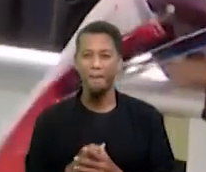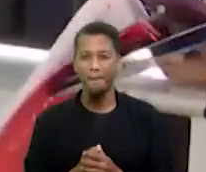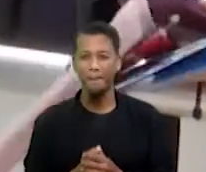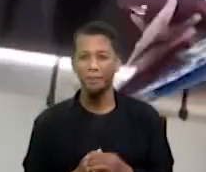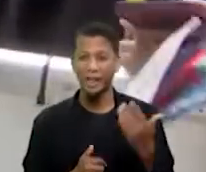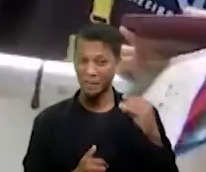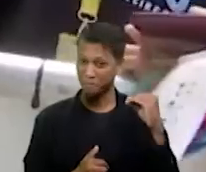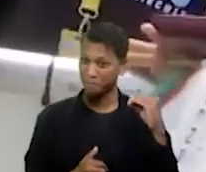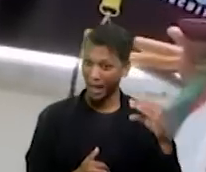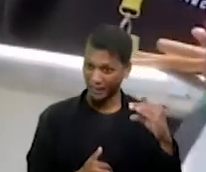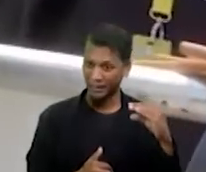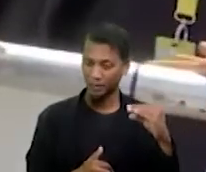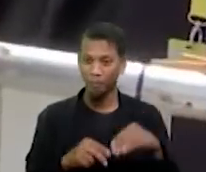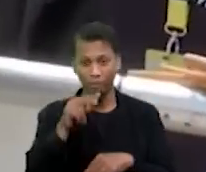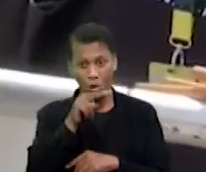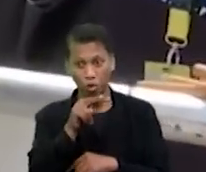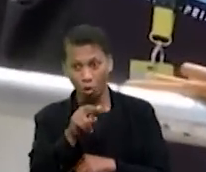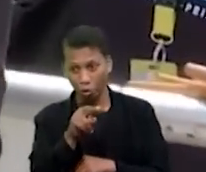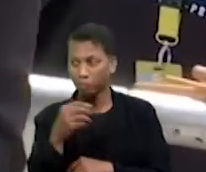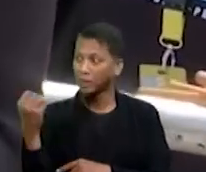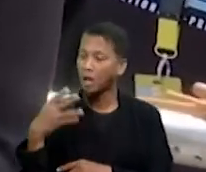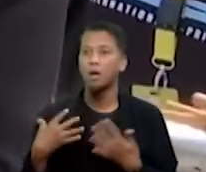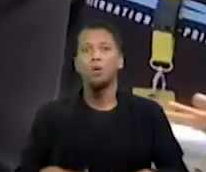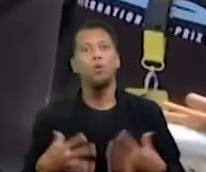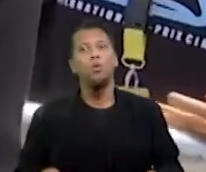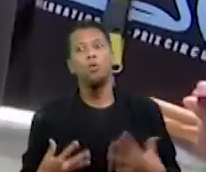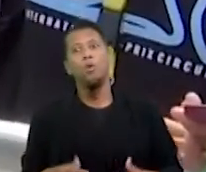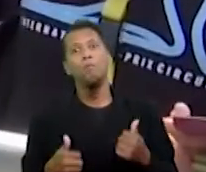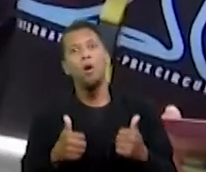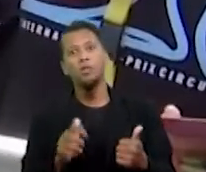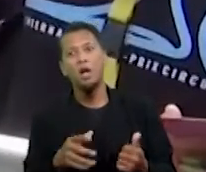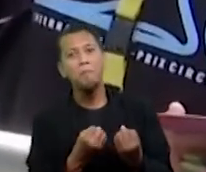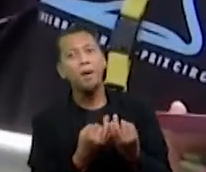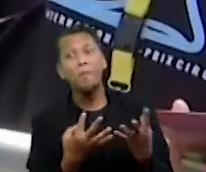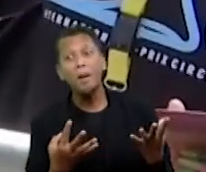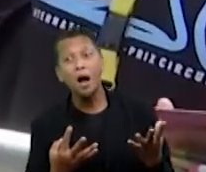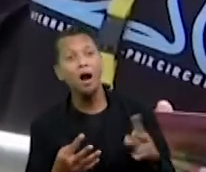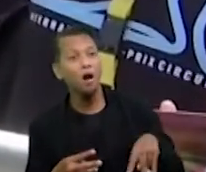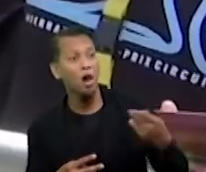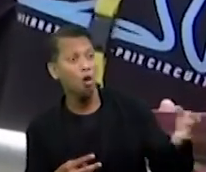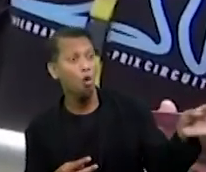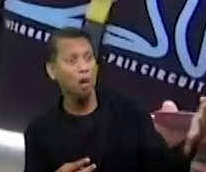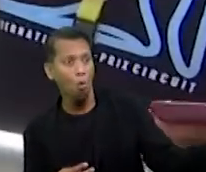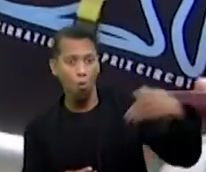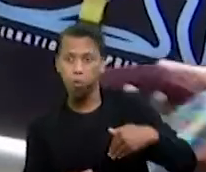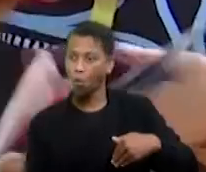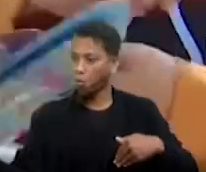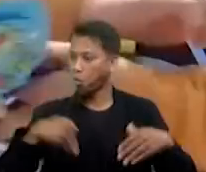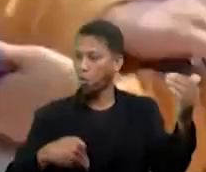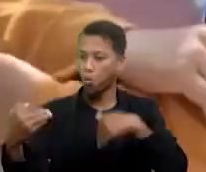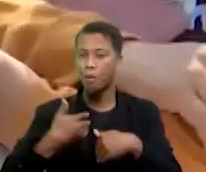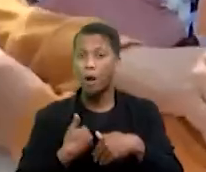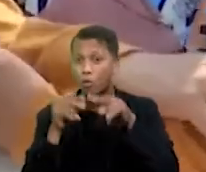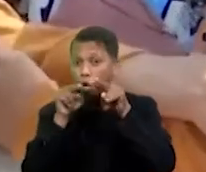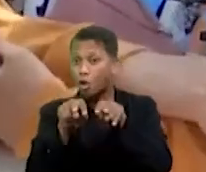beberapa penonton menyatakan luar biasa antusias. Bahkan banyak di antara mereka yang datang dari luar kota sengaja jauh-jauh datang ke Jakarta untuk menyaksikan gelaran Formula E